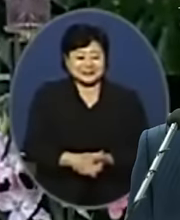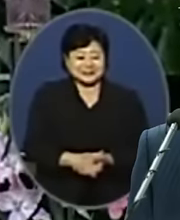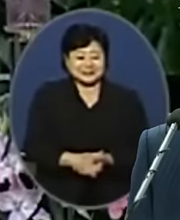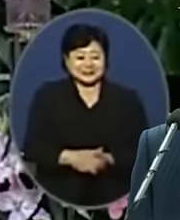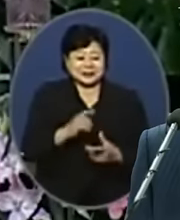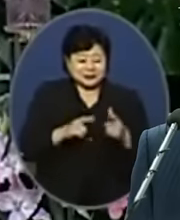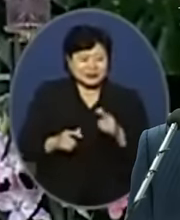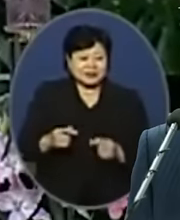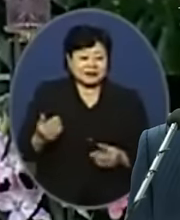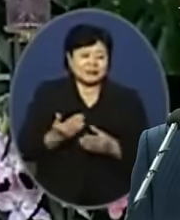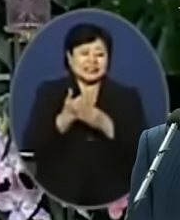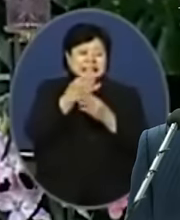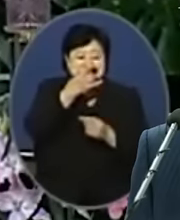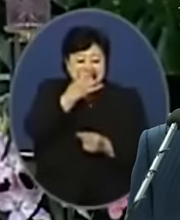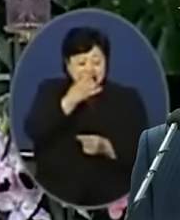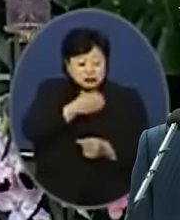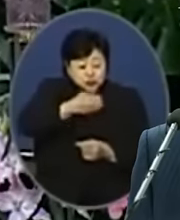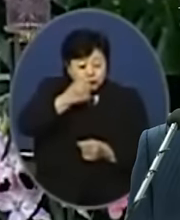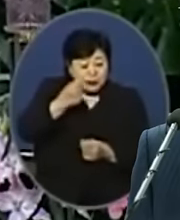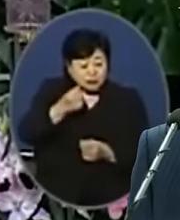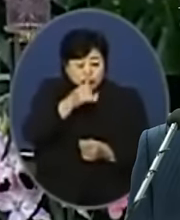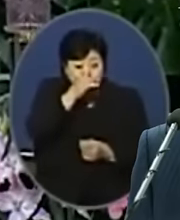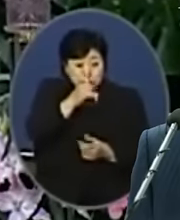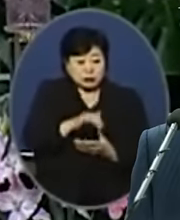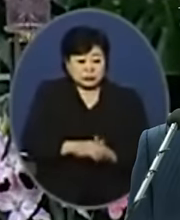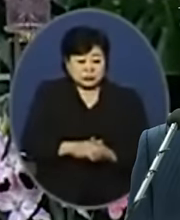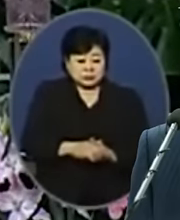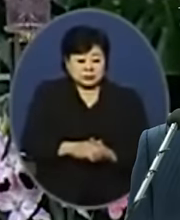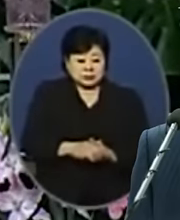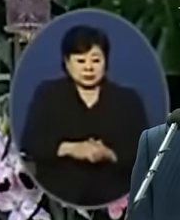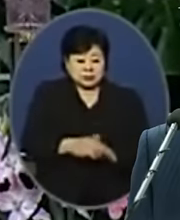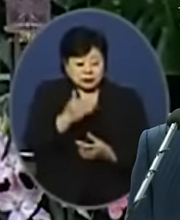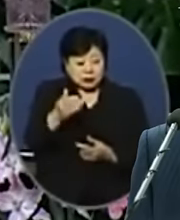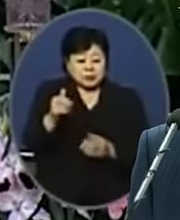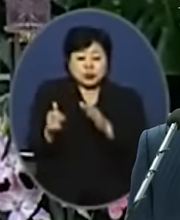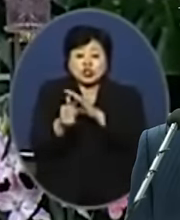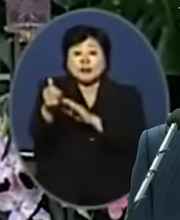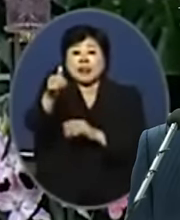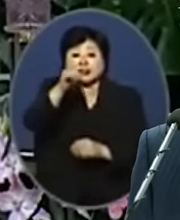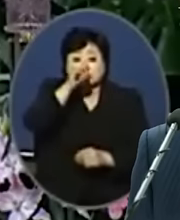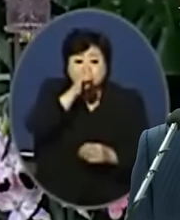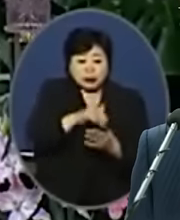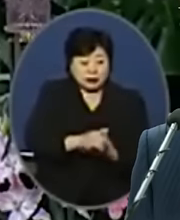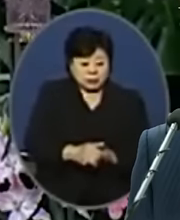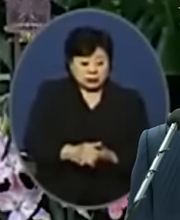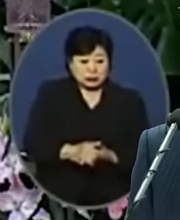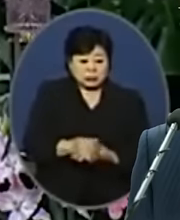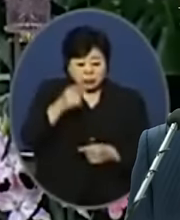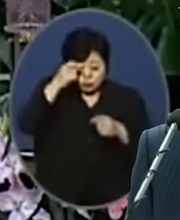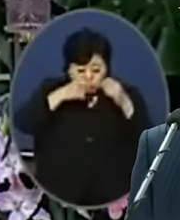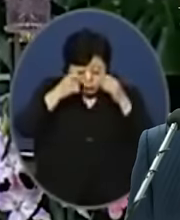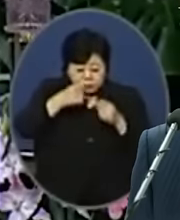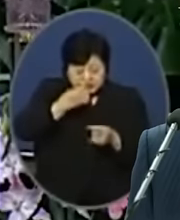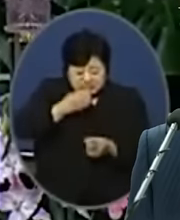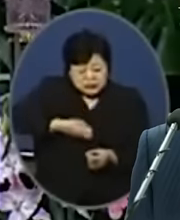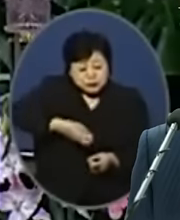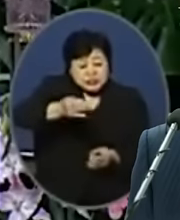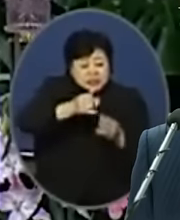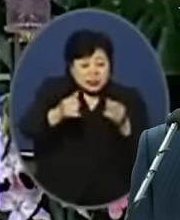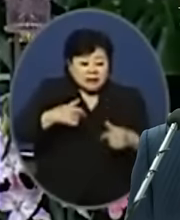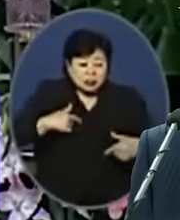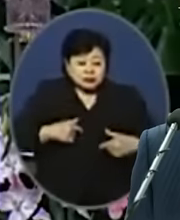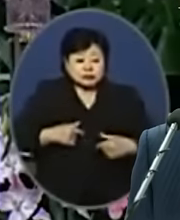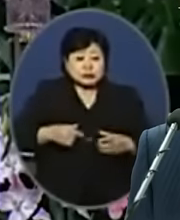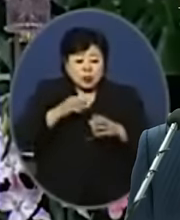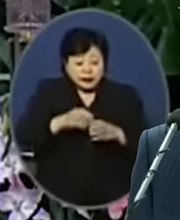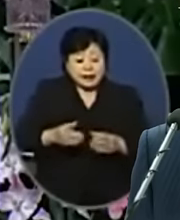보다 나은 삶의 씨앗인 꿈을 간직하고 있으면 여러분 희망이 있습니다. 눈물을 흘리며 씨를 뿌리는 자는